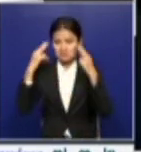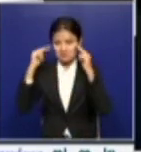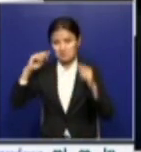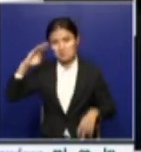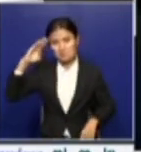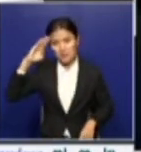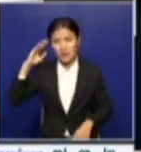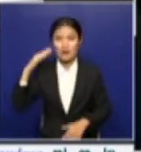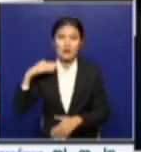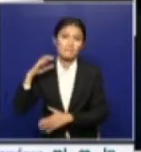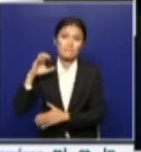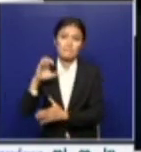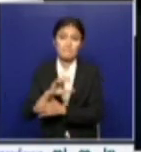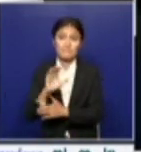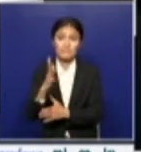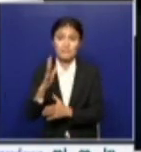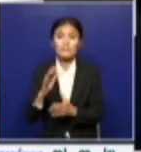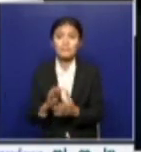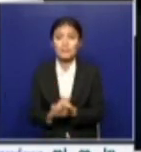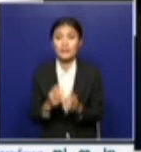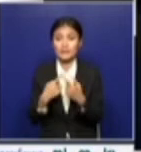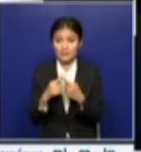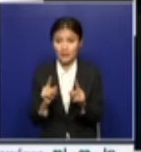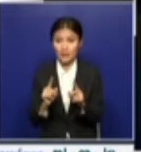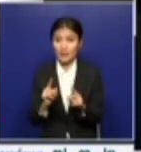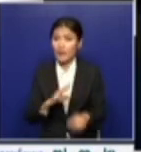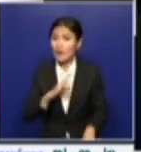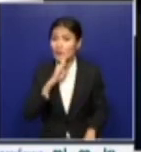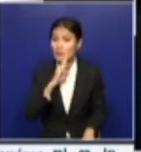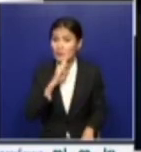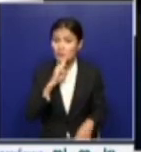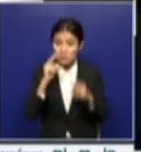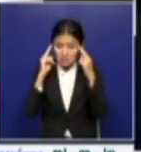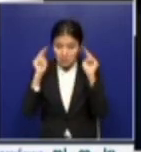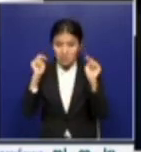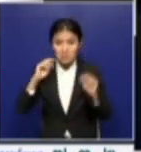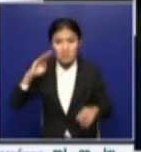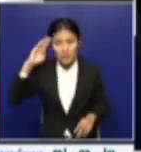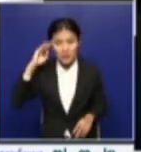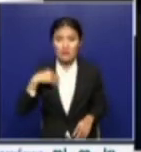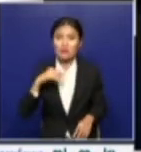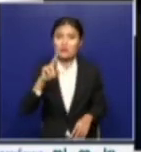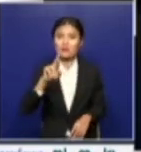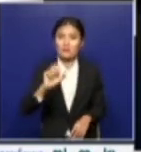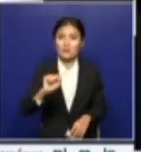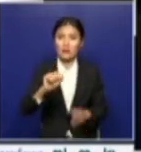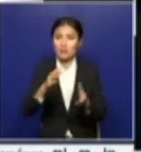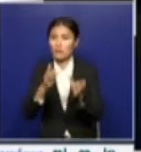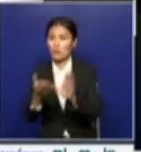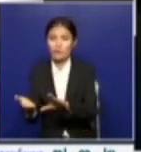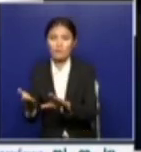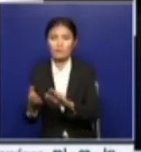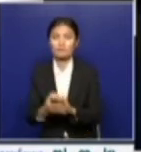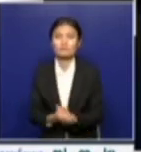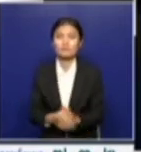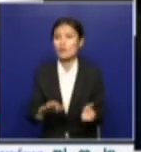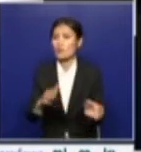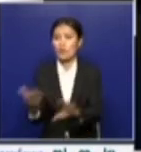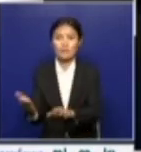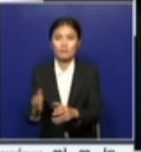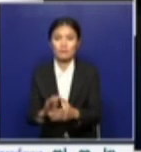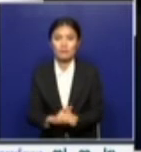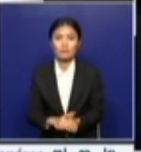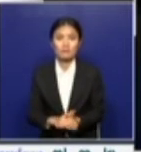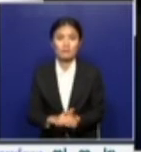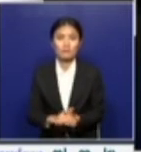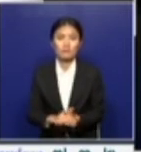ไปแต่ถ้าท่านเลือกผลทางที่จะยุบสภาผู้แทนราษฎรผลที่ตามมา